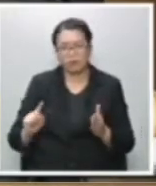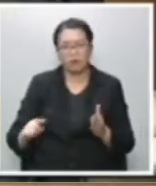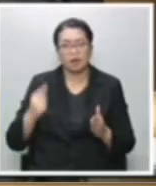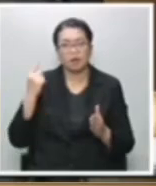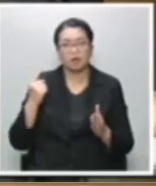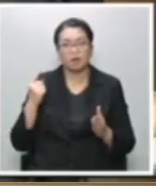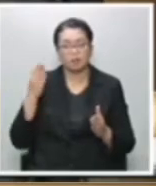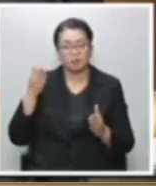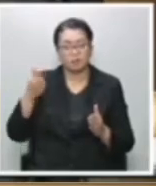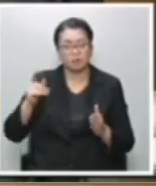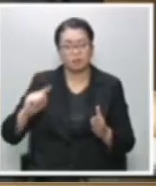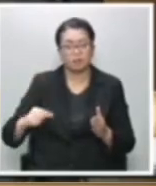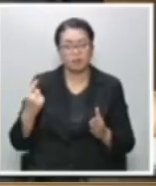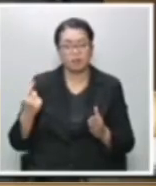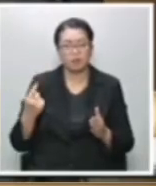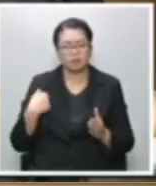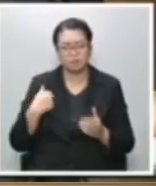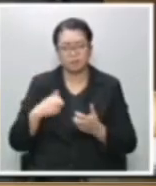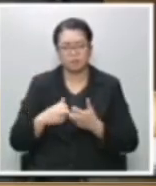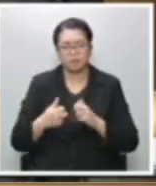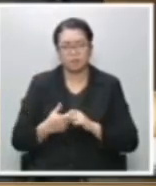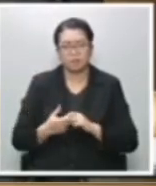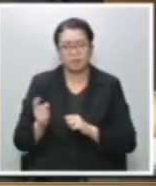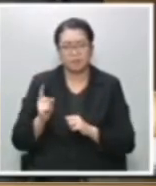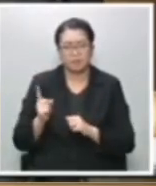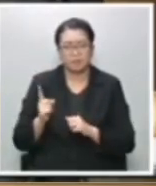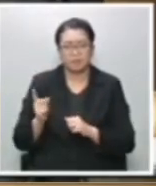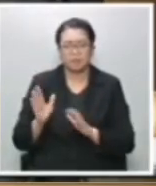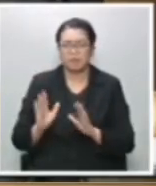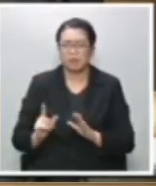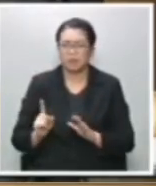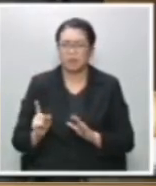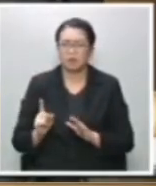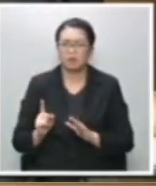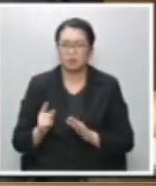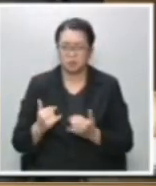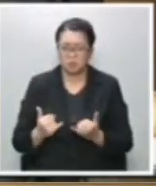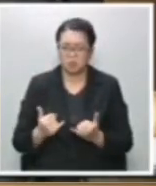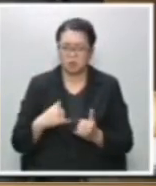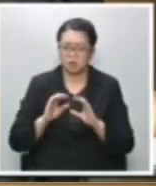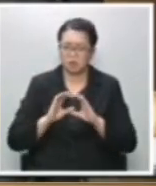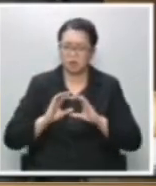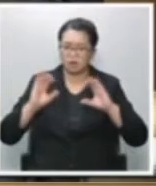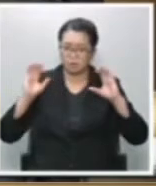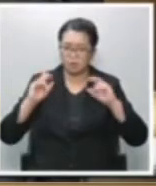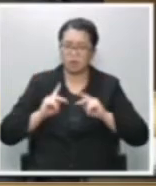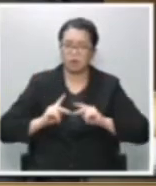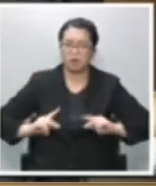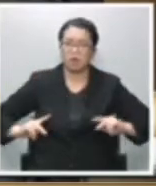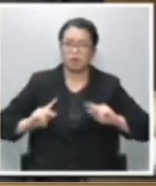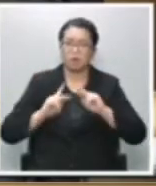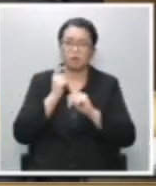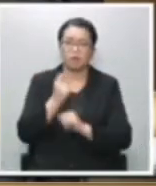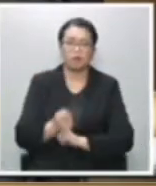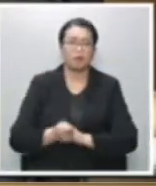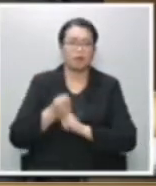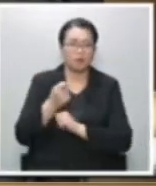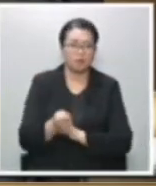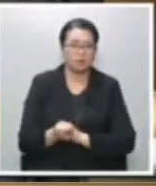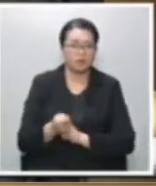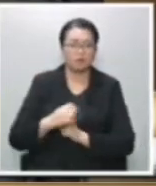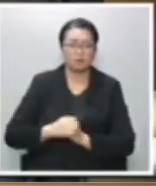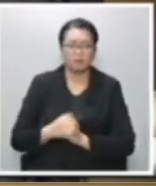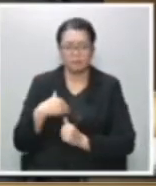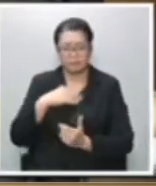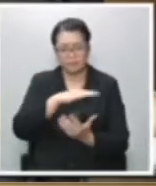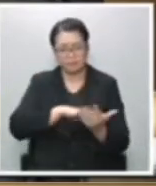หน้าเนี่ยก็ยังมีปัญหาว่าเขาจะอยู่อย่างไรในช่วงนี้ทางรัฐบาลโดยกระทรวงเกษตรและสหกรณ์ก็มีแผนง